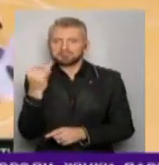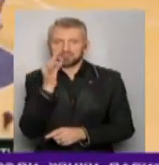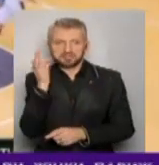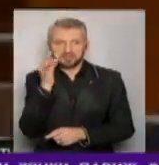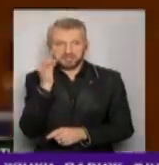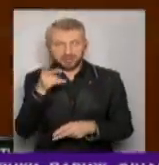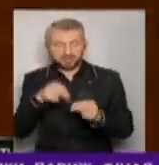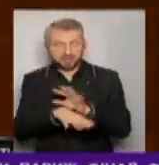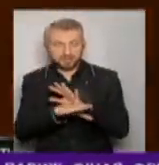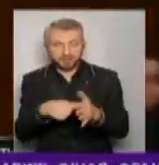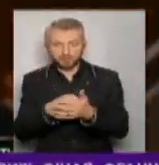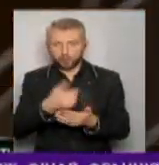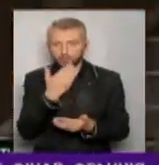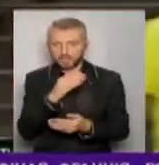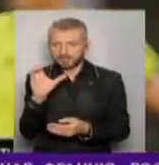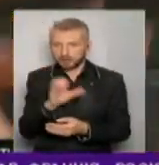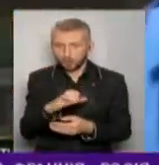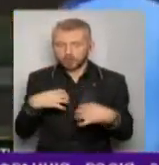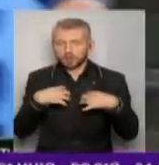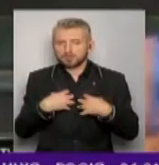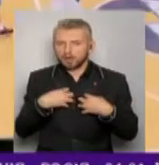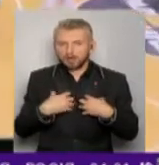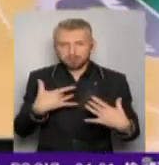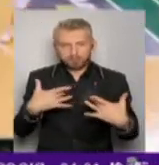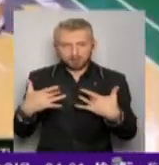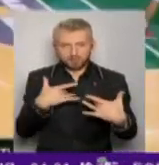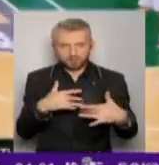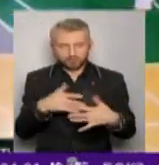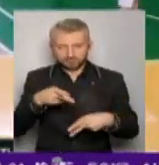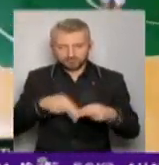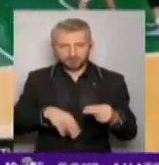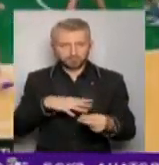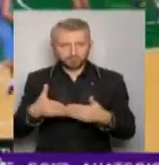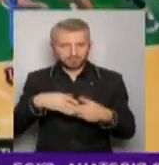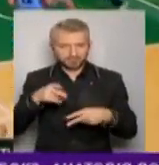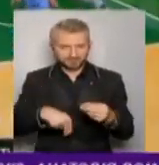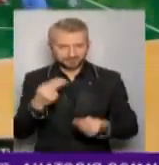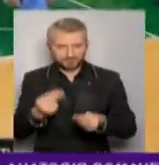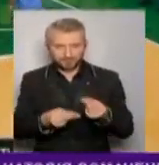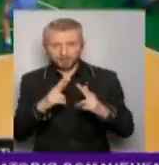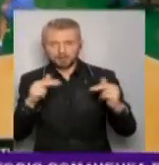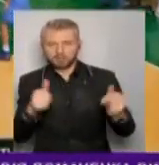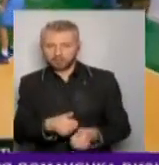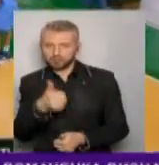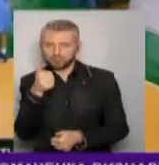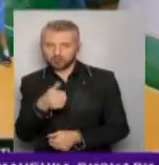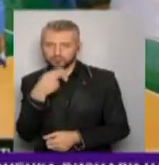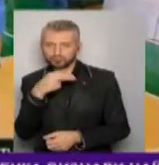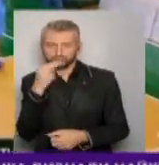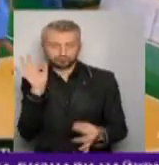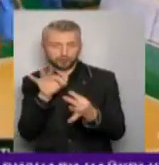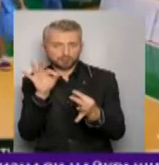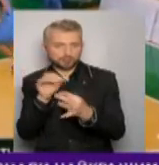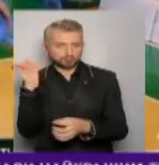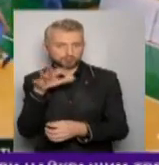до останніх секунд. Драматична розв'язка настала під завісу гри. У «Дніпрян» знову проявив снайперські якості Мішула,